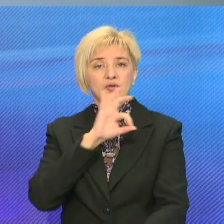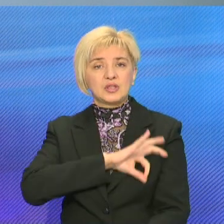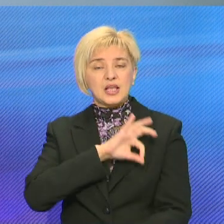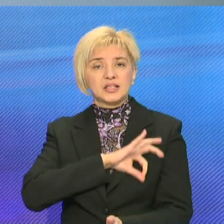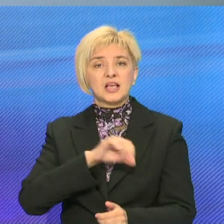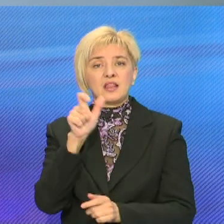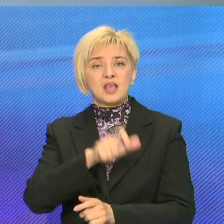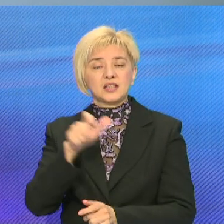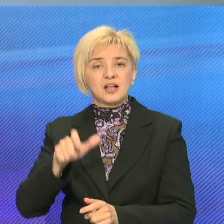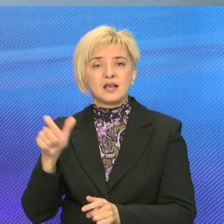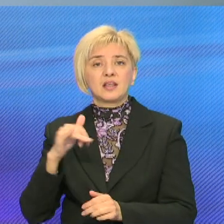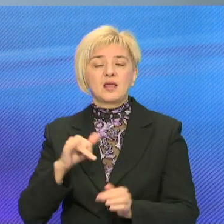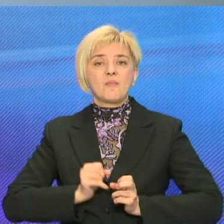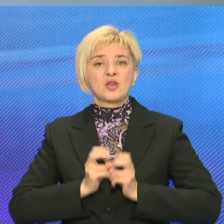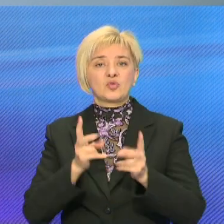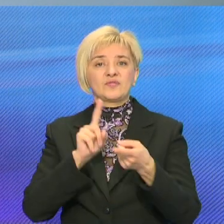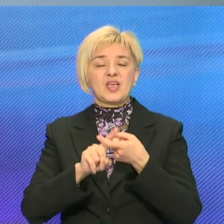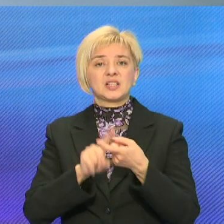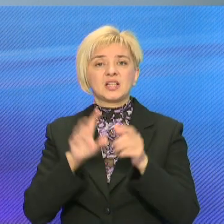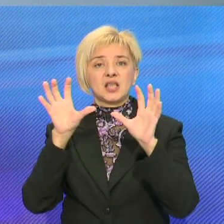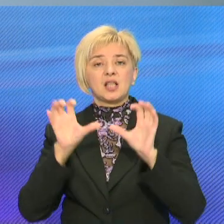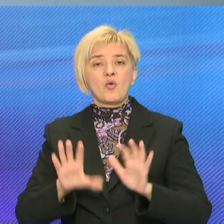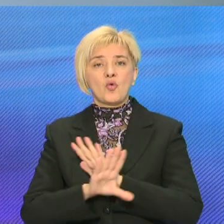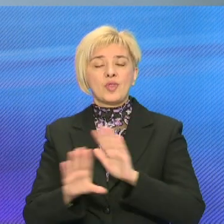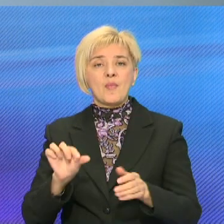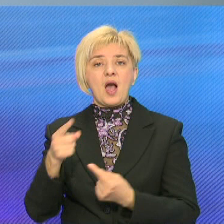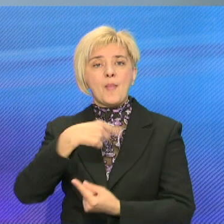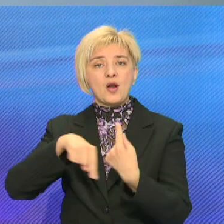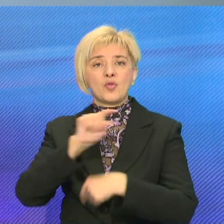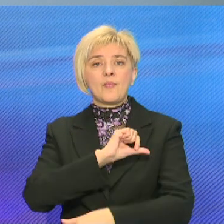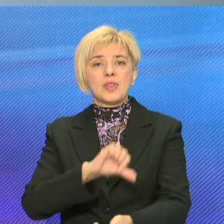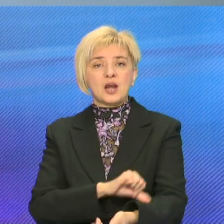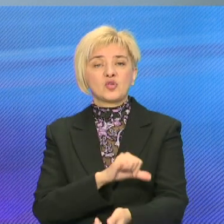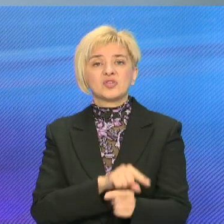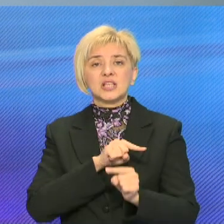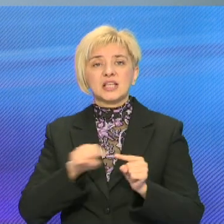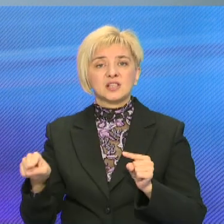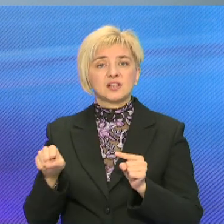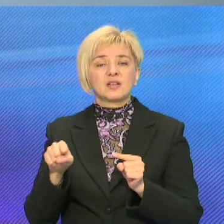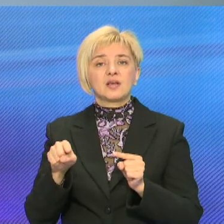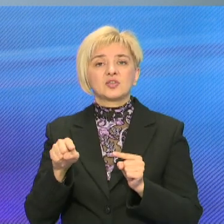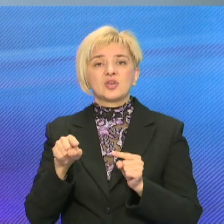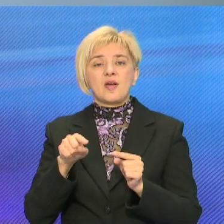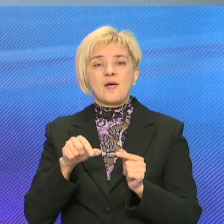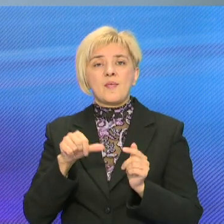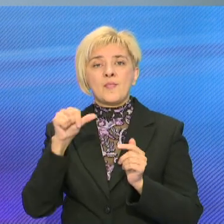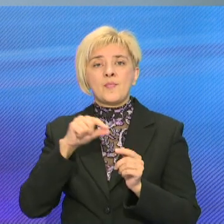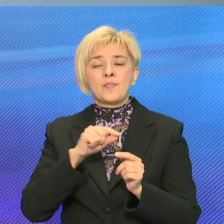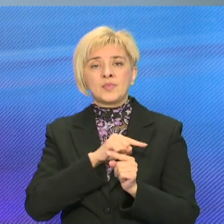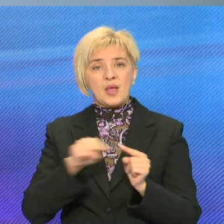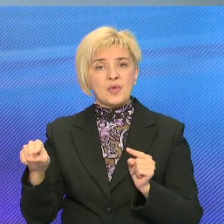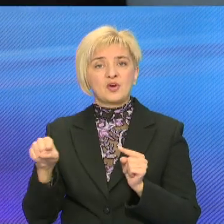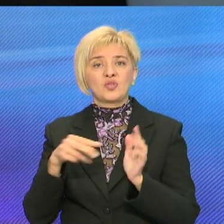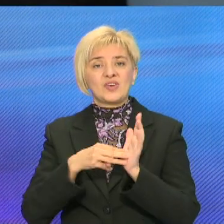совершение преступлений, связанных с незаконным оборотом наркотиков. За истекший период 8 месяцев на территории области выявлено